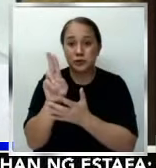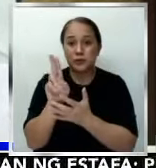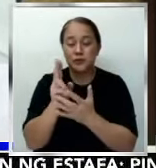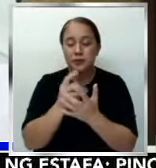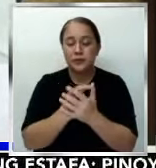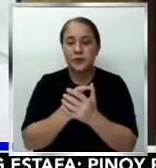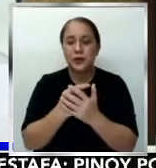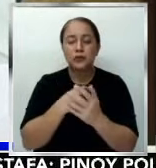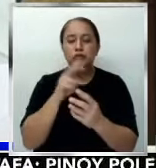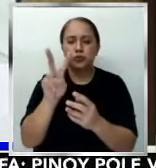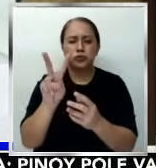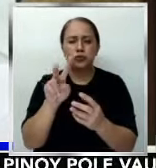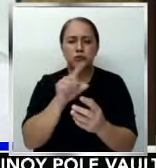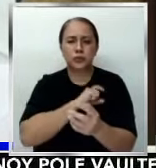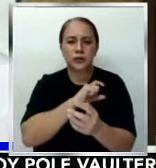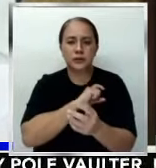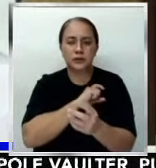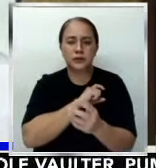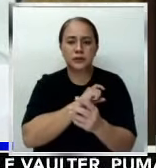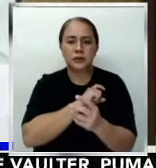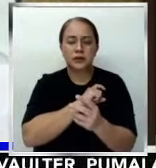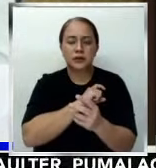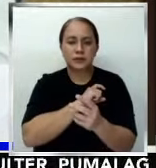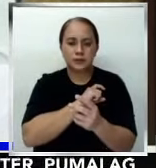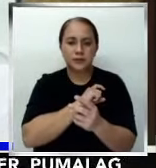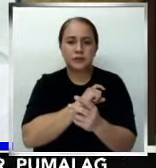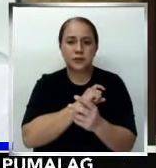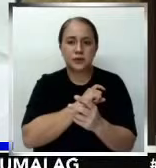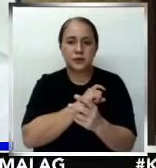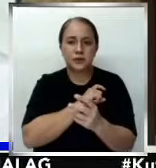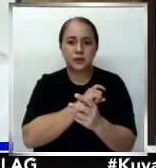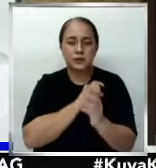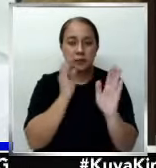Dalawang pulis in two ships